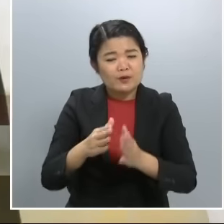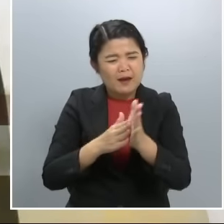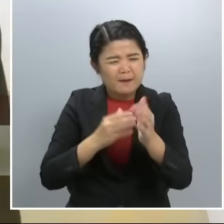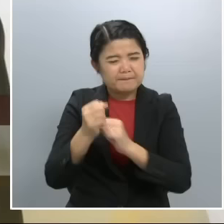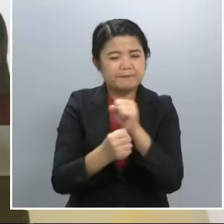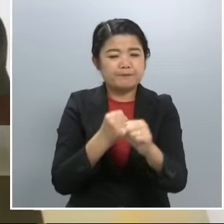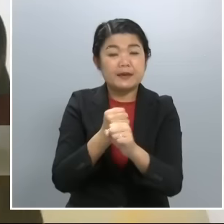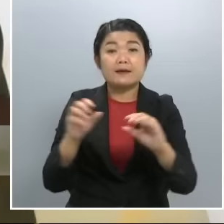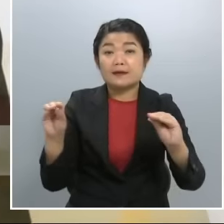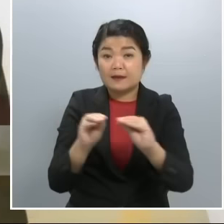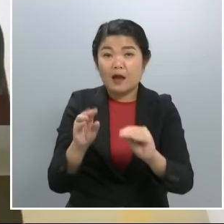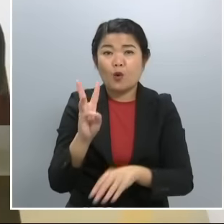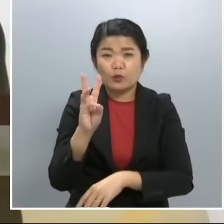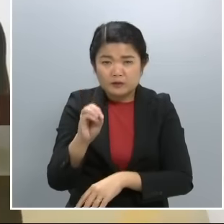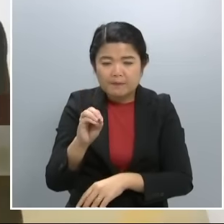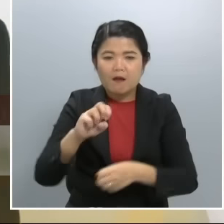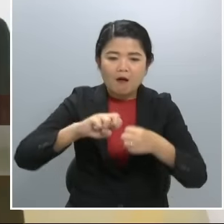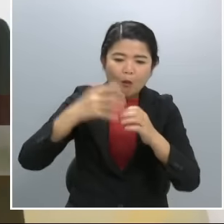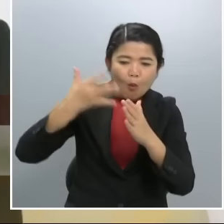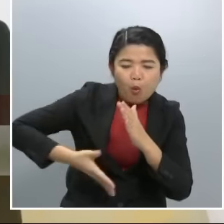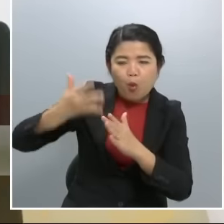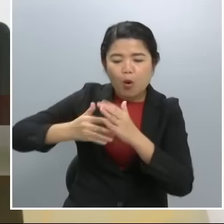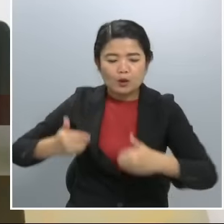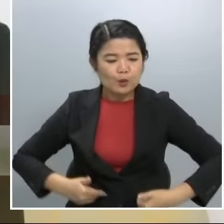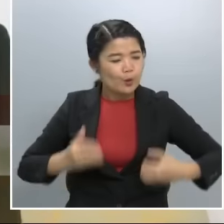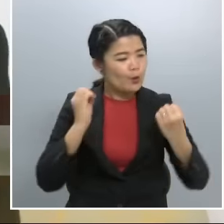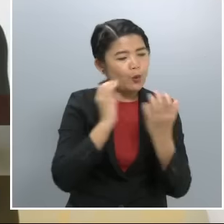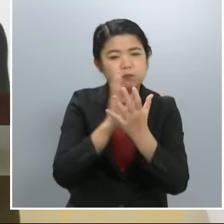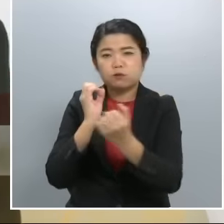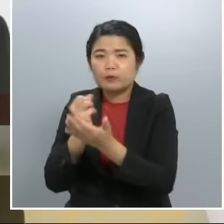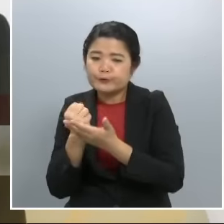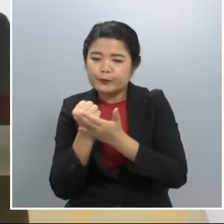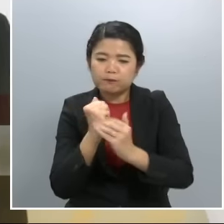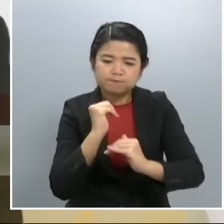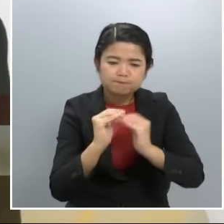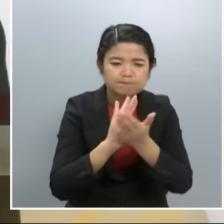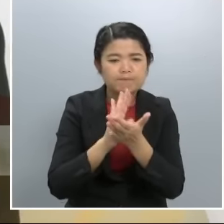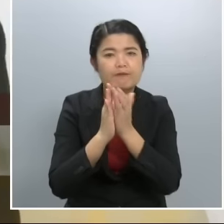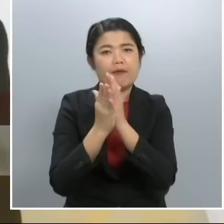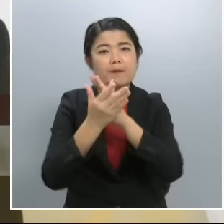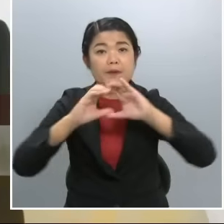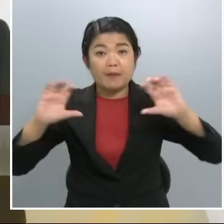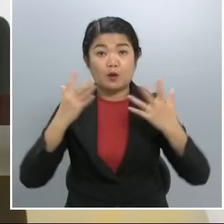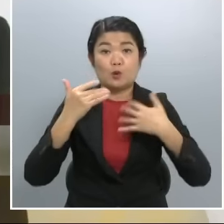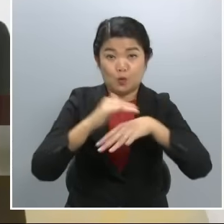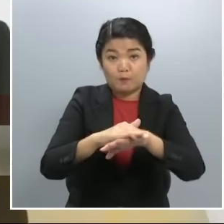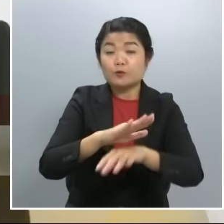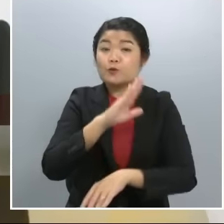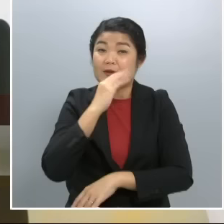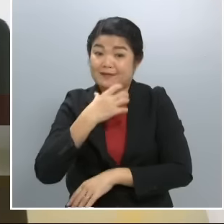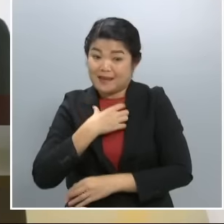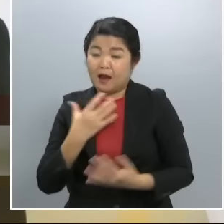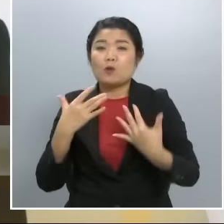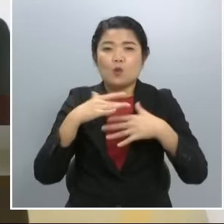ปีล้มลุกคลุกคลานตกทุกข์ได้ยากมาด้วยกันฟื้นฟูจนได้เป็นรัฐบาลถ้าอยากไปเป็นรัฐบาล